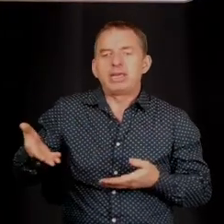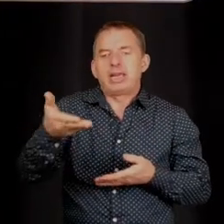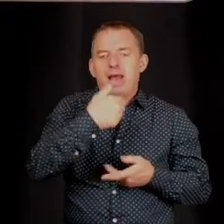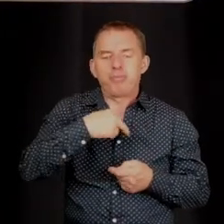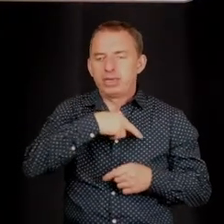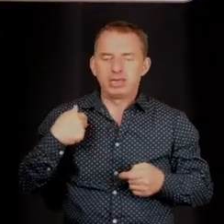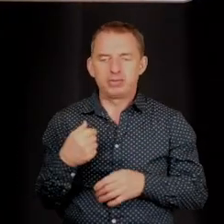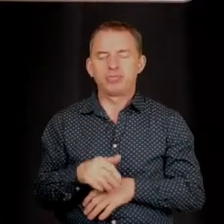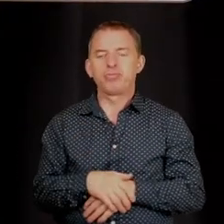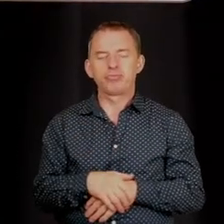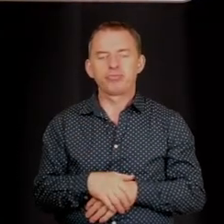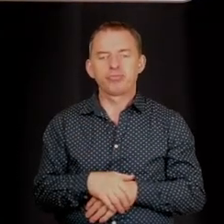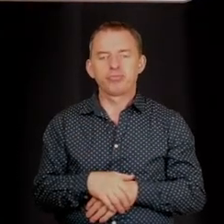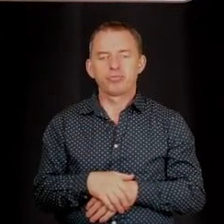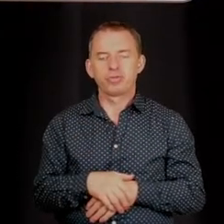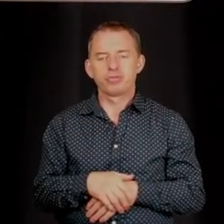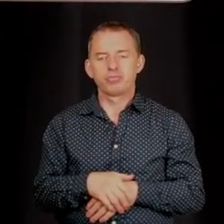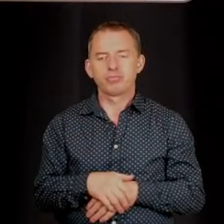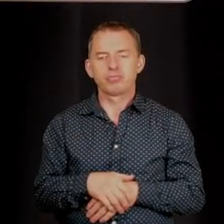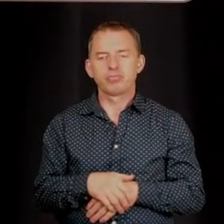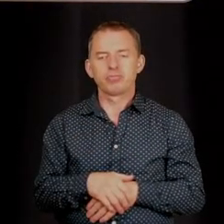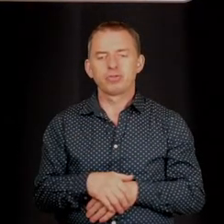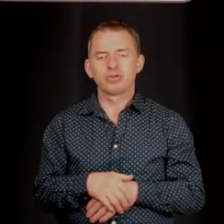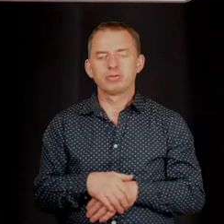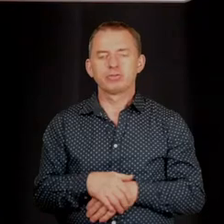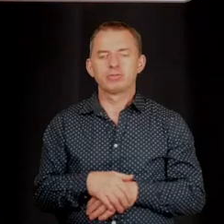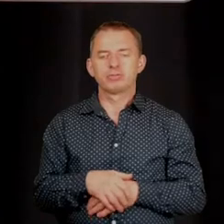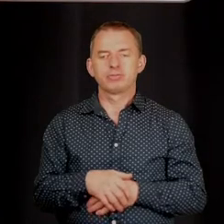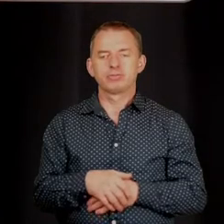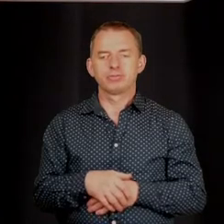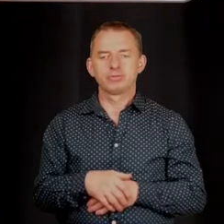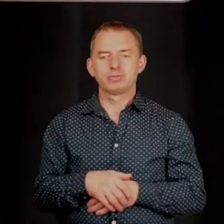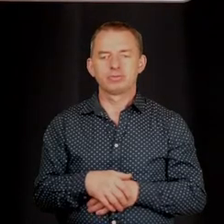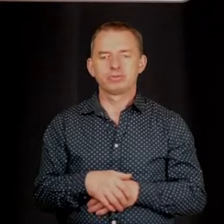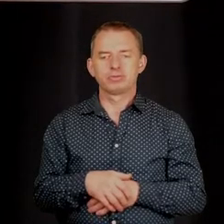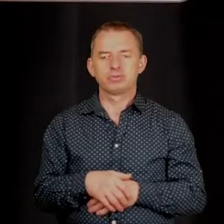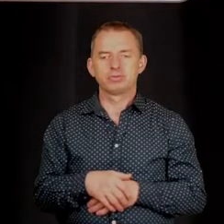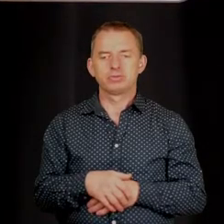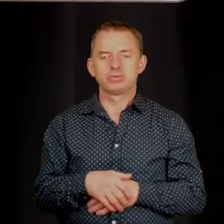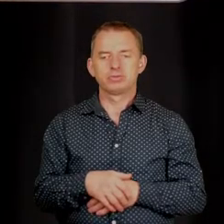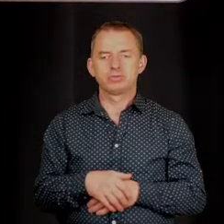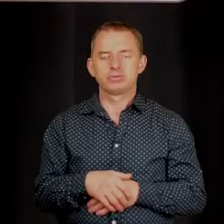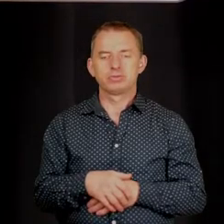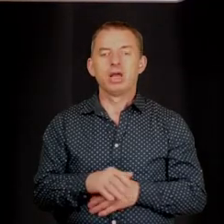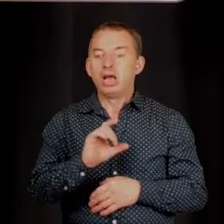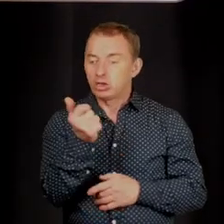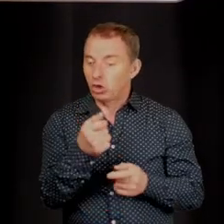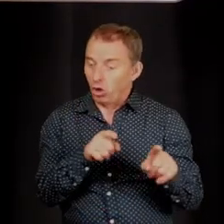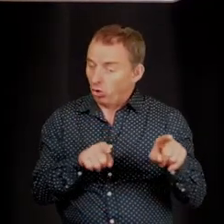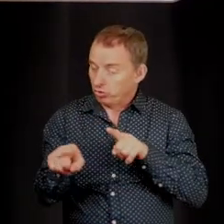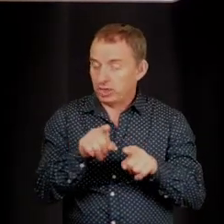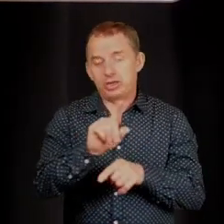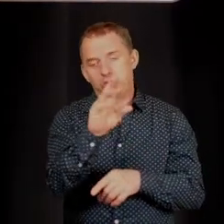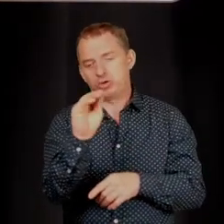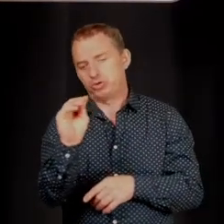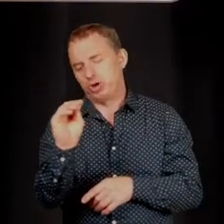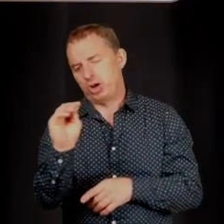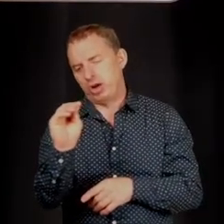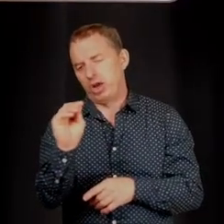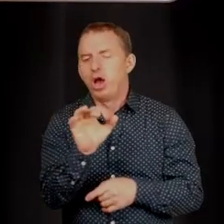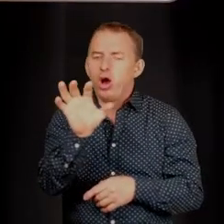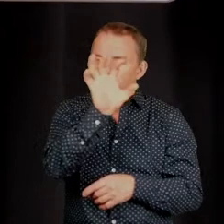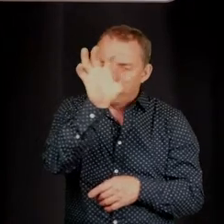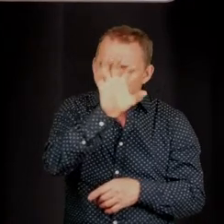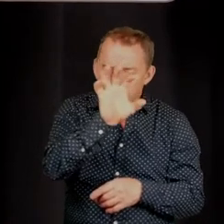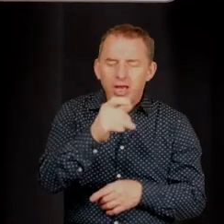hundreds of people because there are small groups watching on some of those devices. Co oznacza, że oglądały